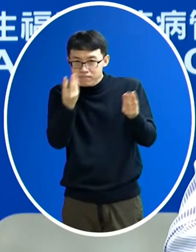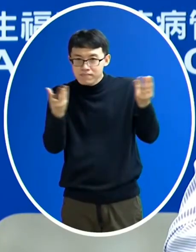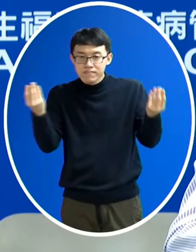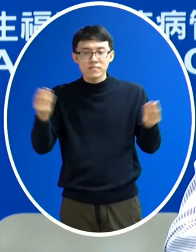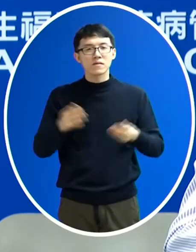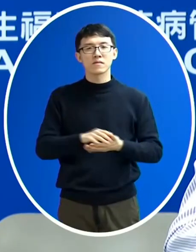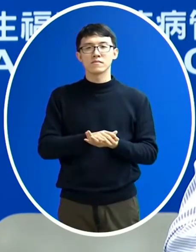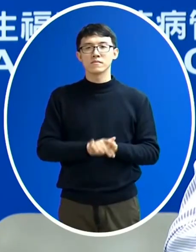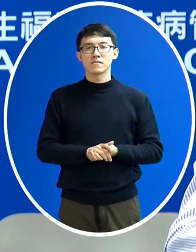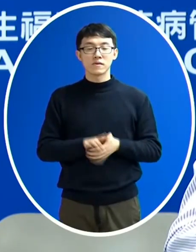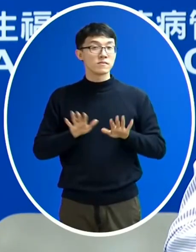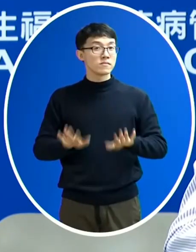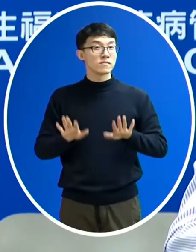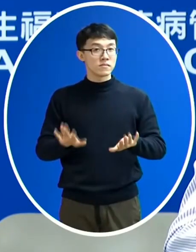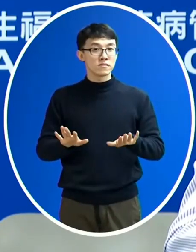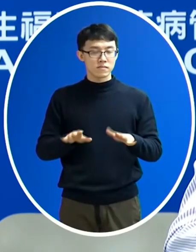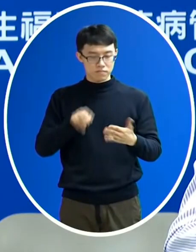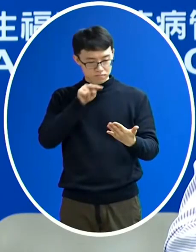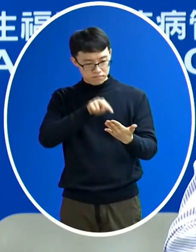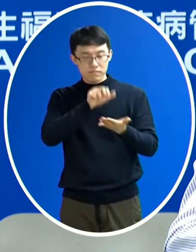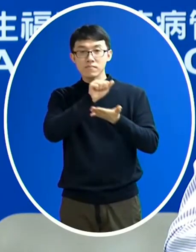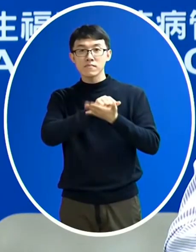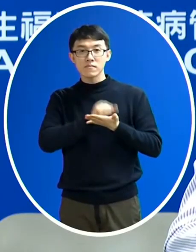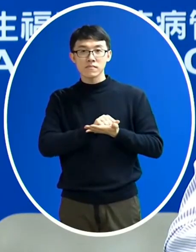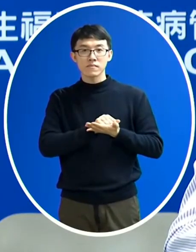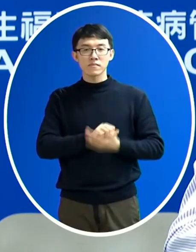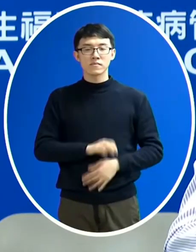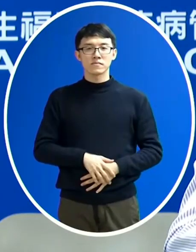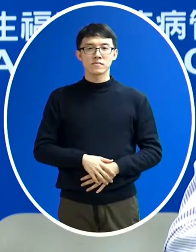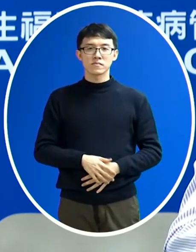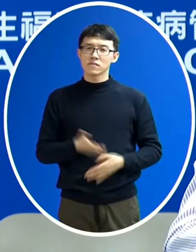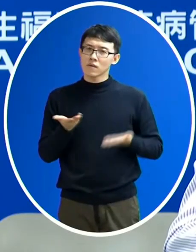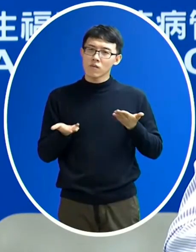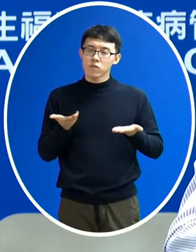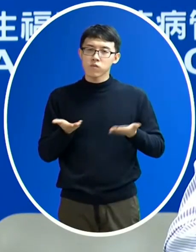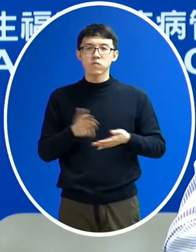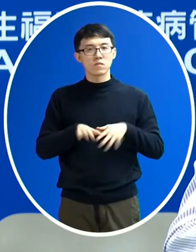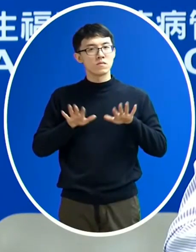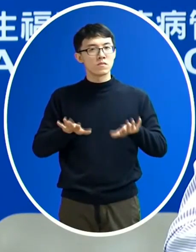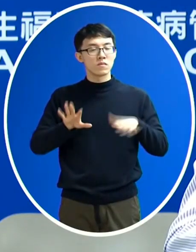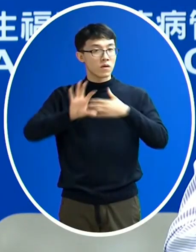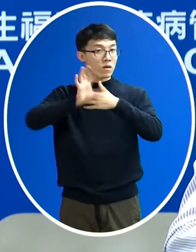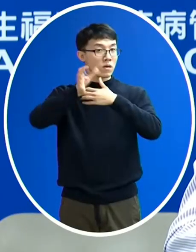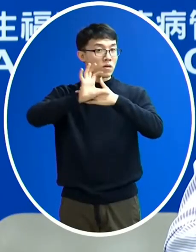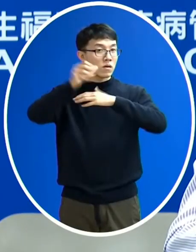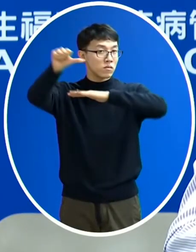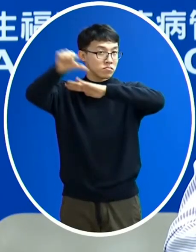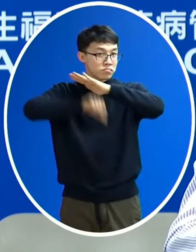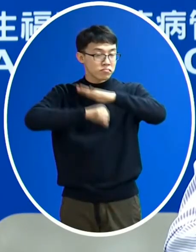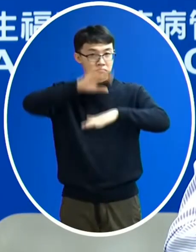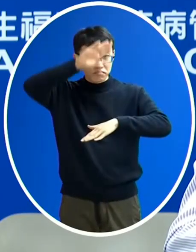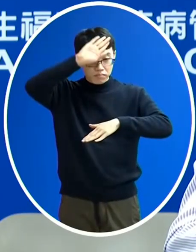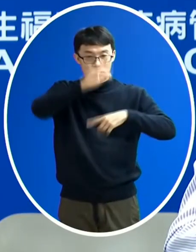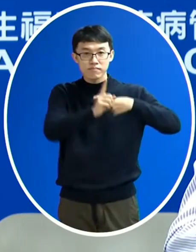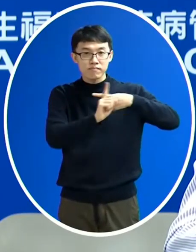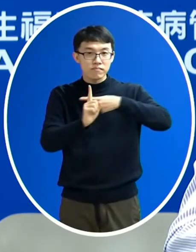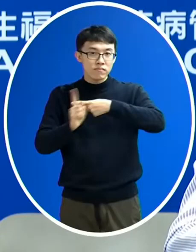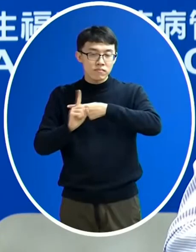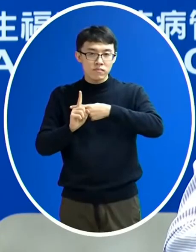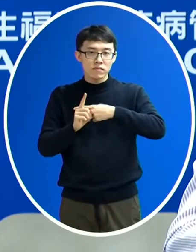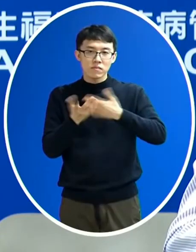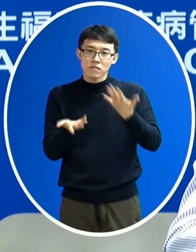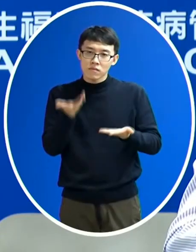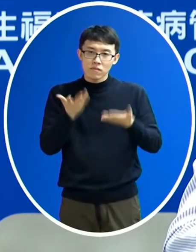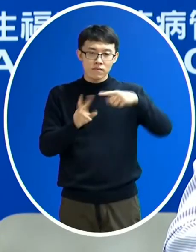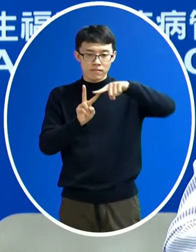的这个现在已有的资料来看，那大致上来讲，我们现在境外移入的，以这几天来看，有一